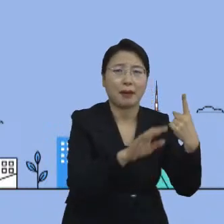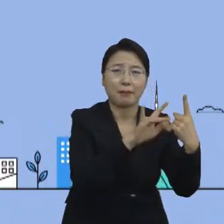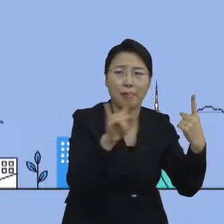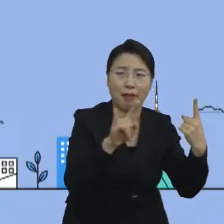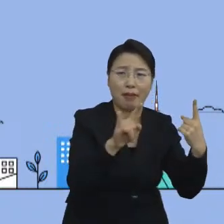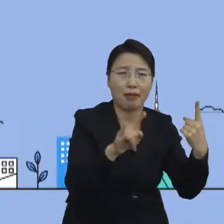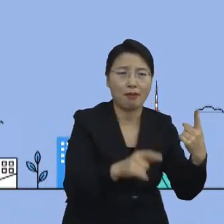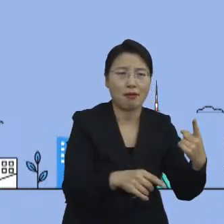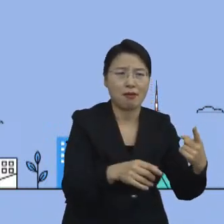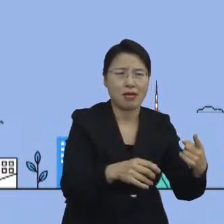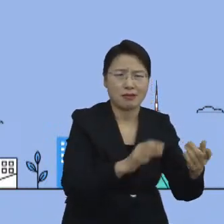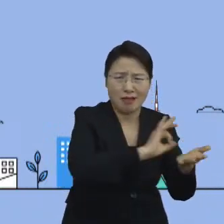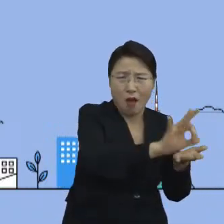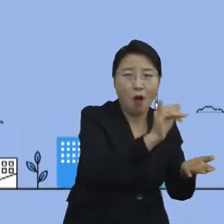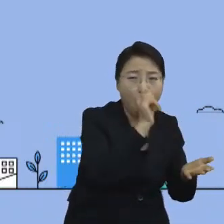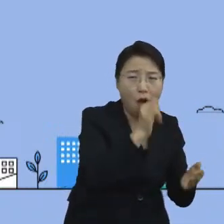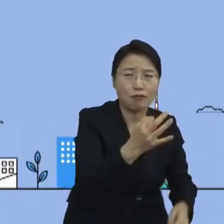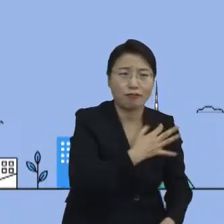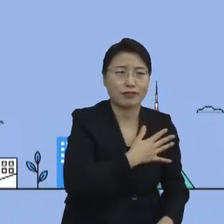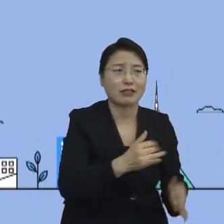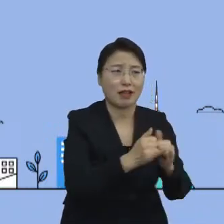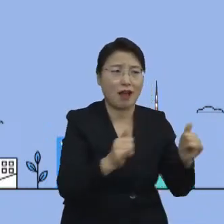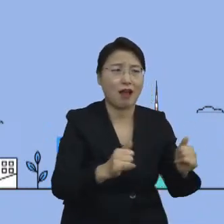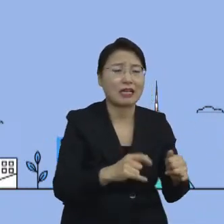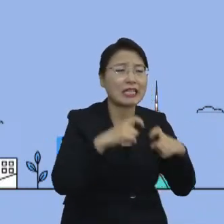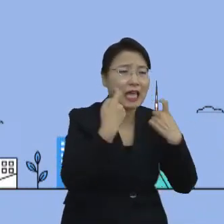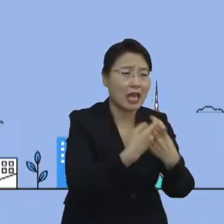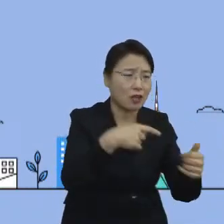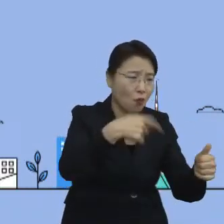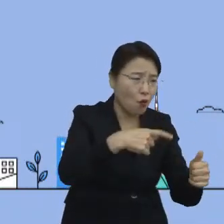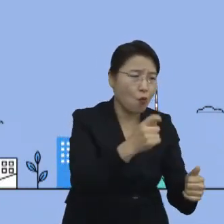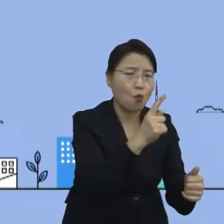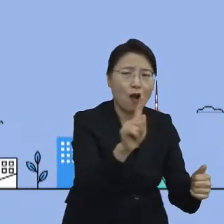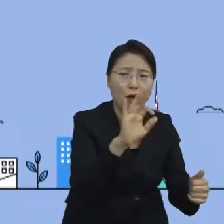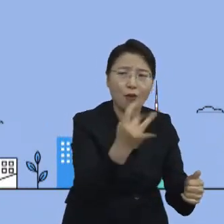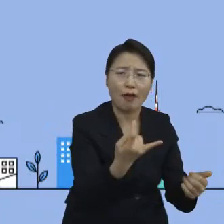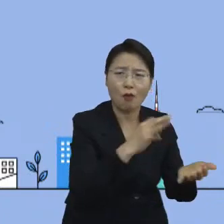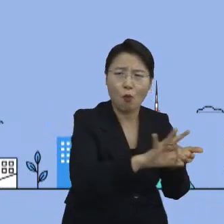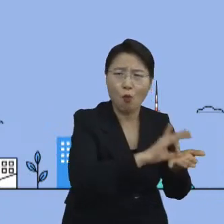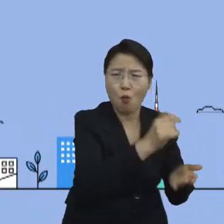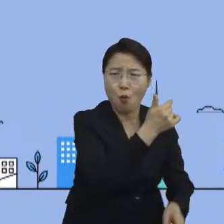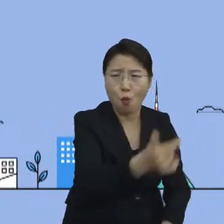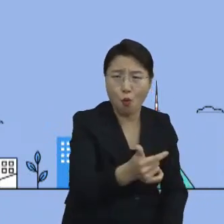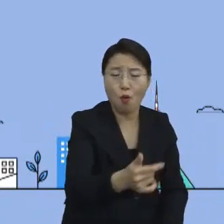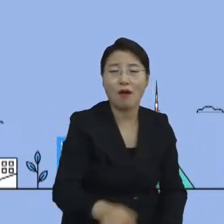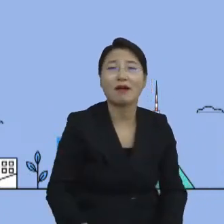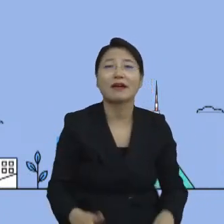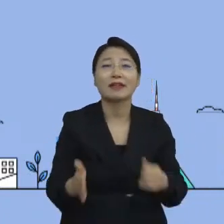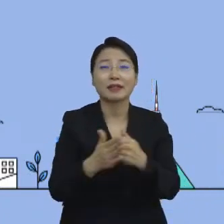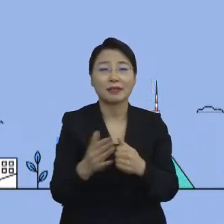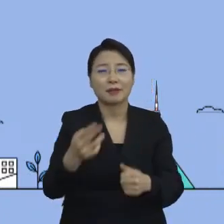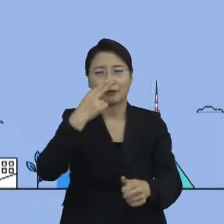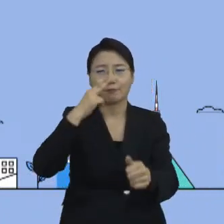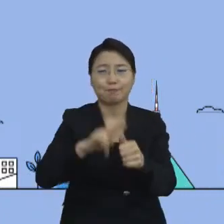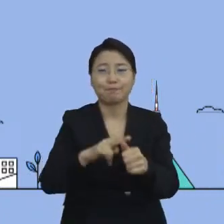나는 집도 있죠. 부잣집은 사교육비로 뭐 몇백만 원도 쓰니까요. 그래서 이런 시도를